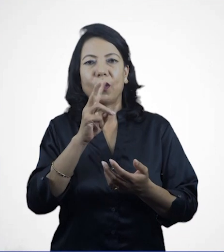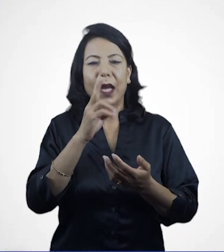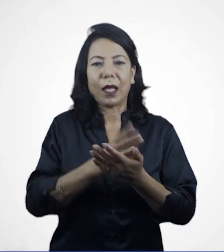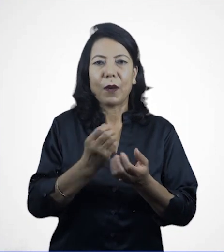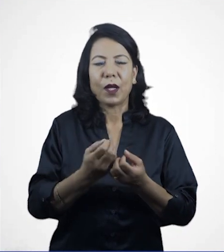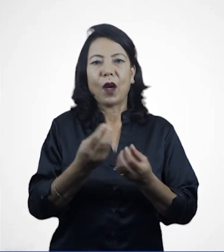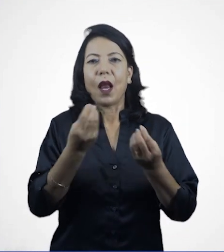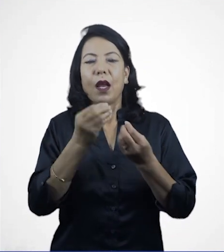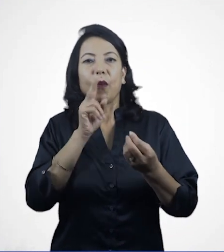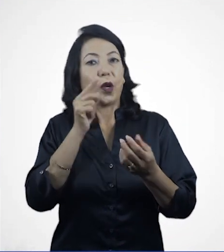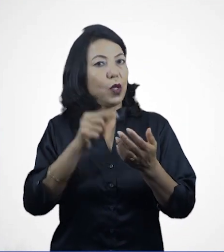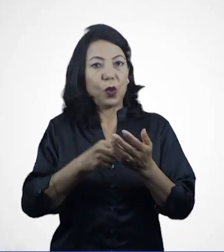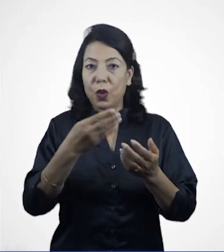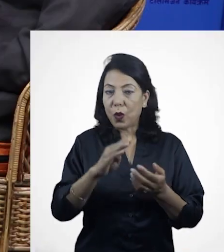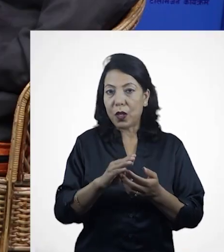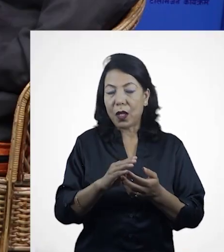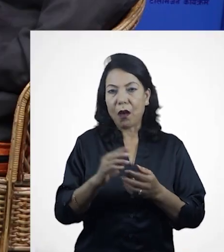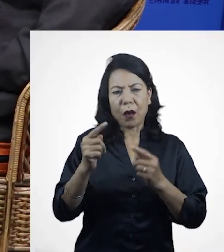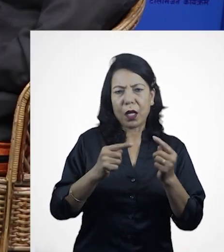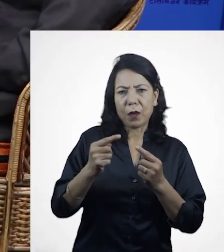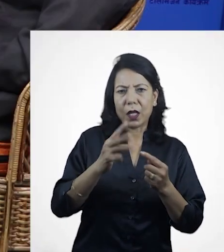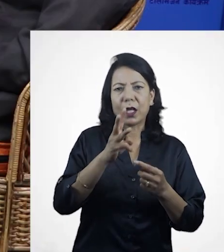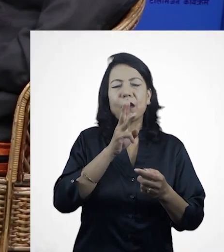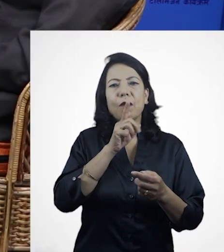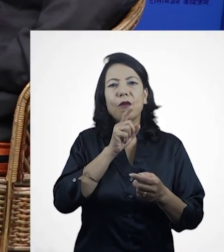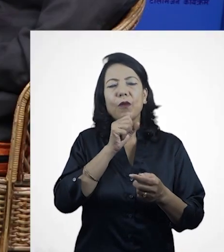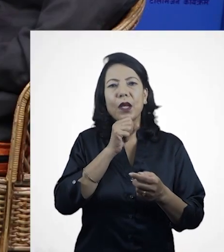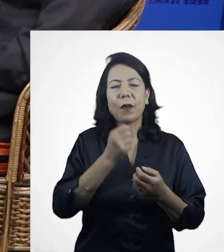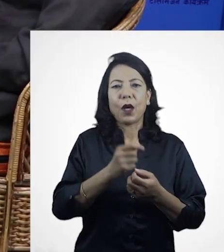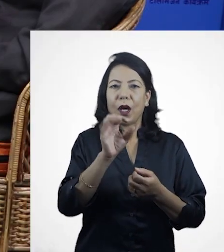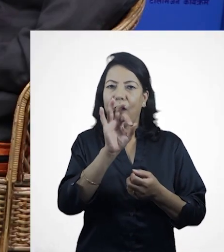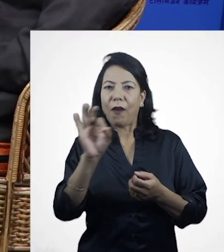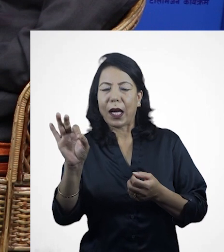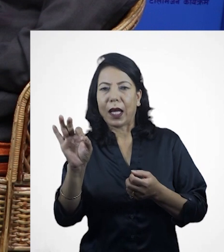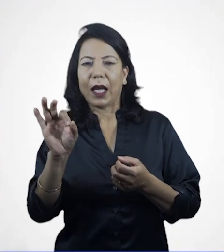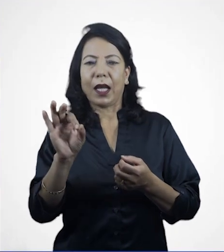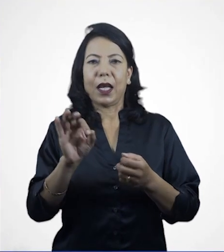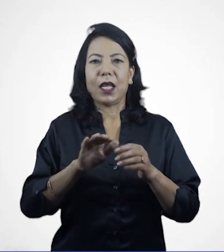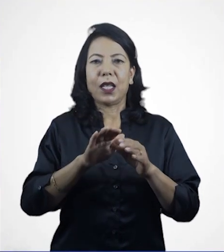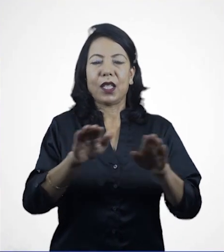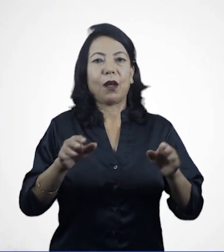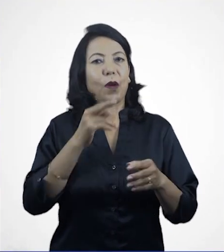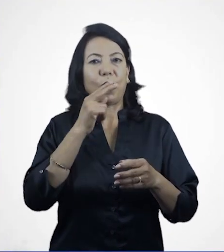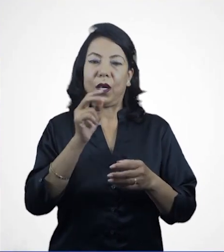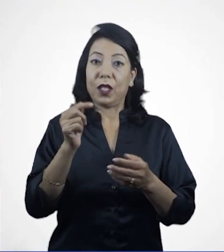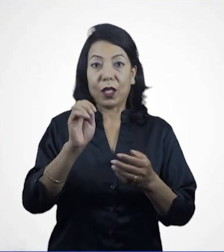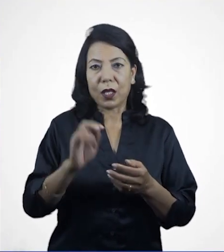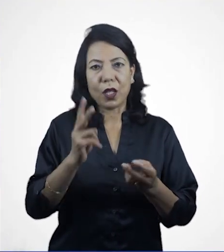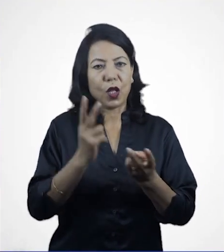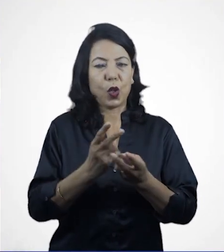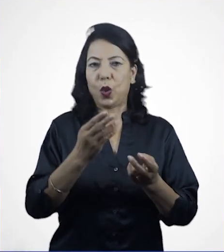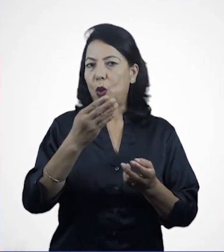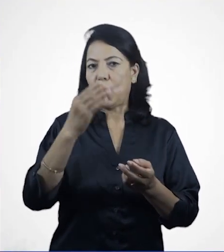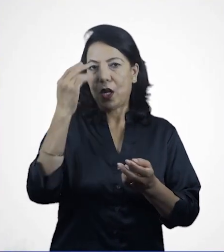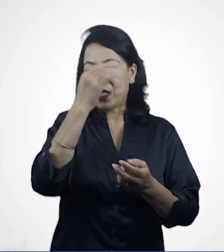चाली तो टाकान टुकुन बोलना थाली सकेया होंचा, लगबग तीन बर्षा मा, वाक्य स्तर्मा बोली सकेया होंचा, त्यों